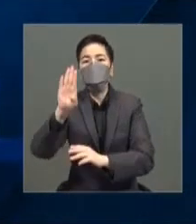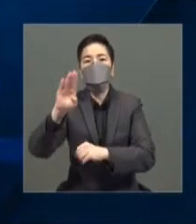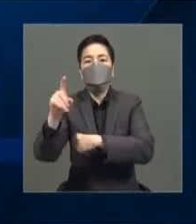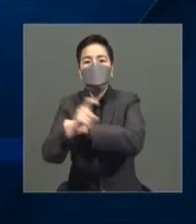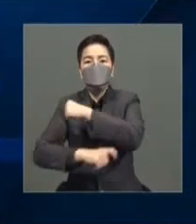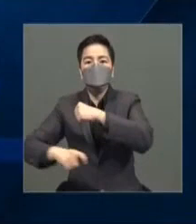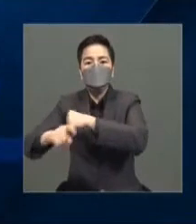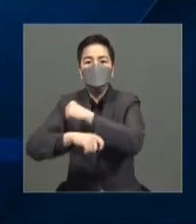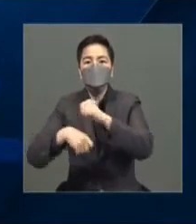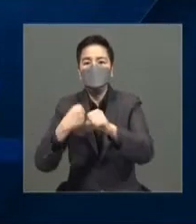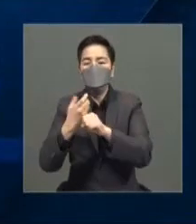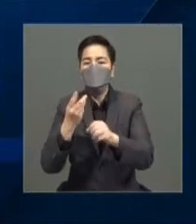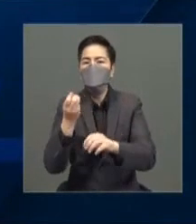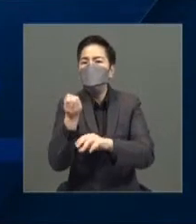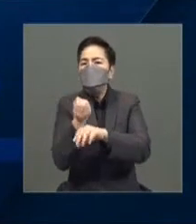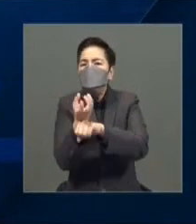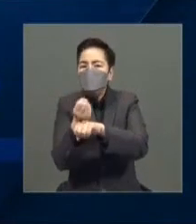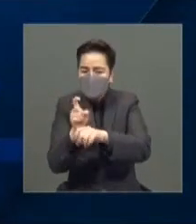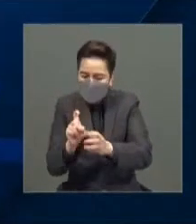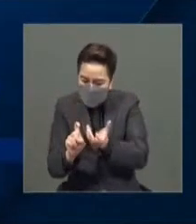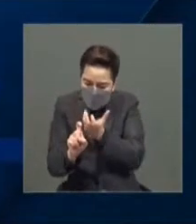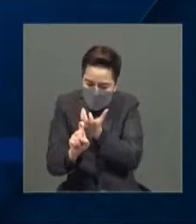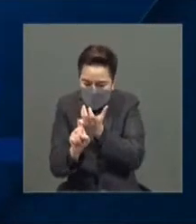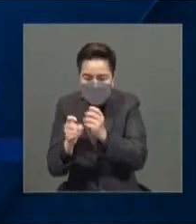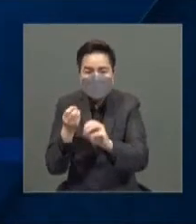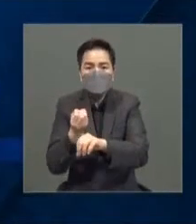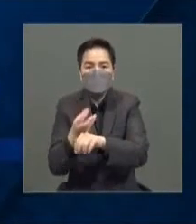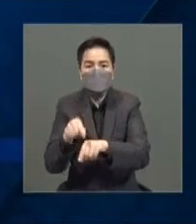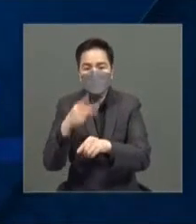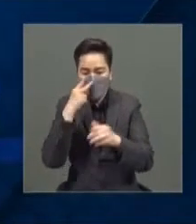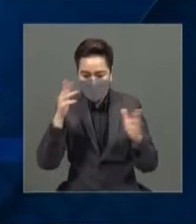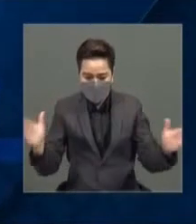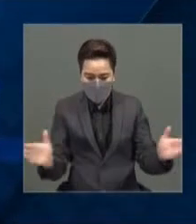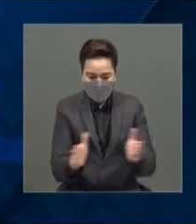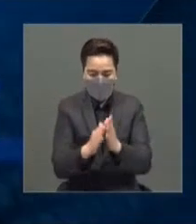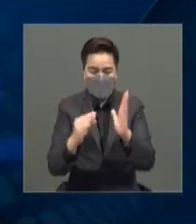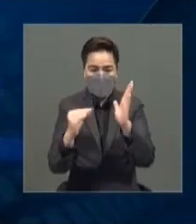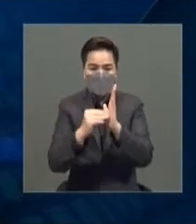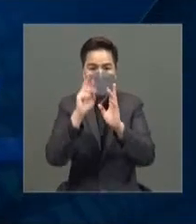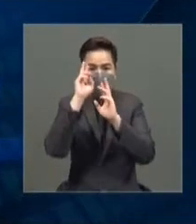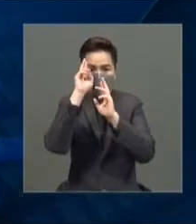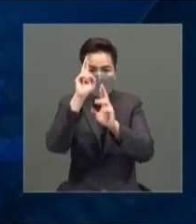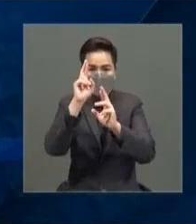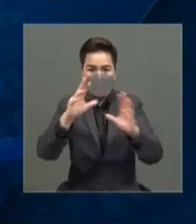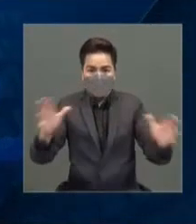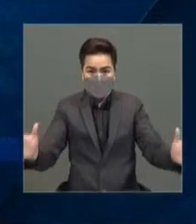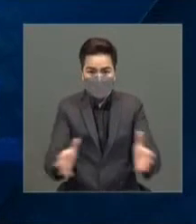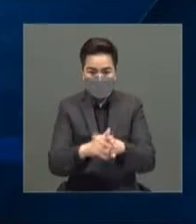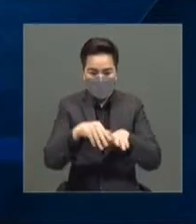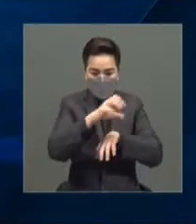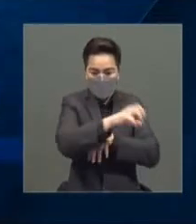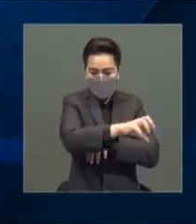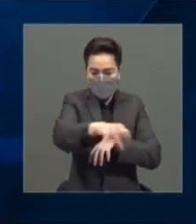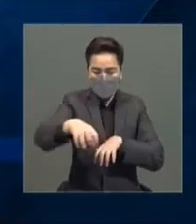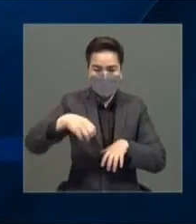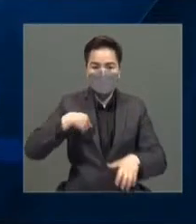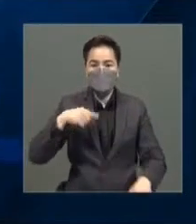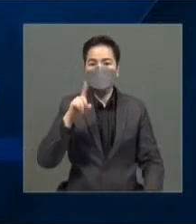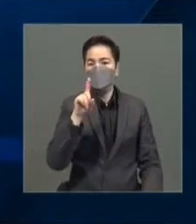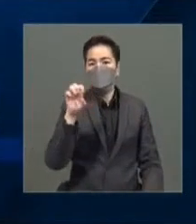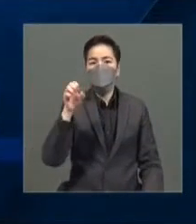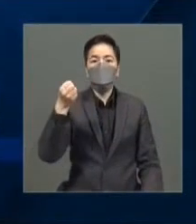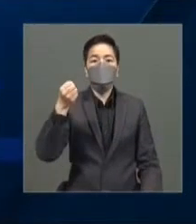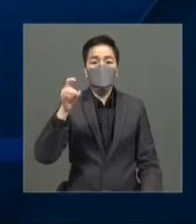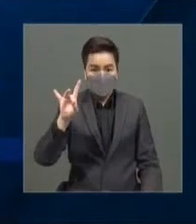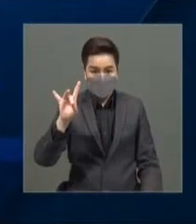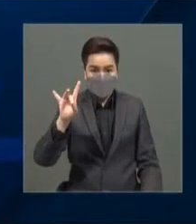าเป็นโรงงานผลิตจิวเวลรี่ตรงนี้ก็รวมแล้วเนี่ยมีคลัสเตอร์ที่กทม.เฝ้าระวังรายงานวันนี้อยู่118แห่ง